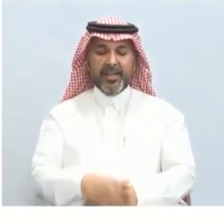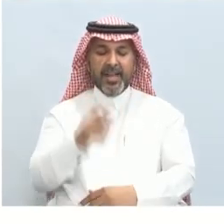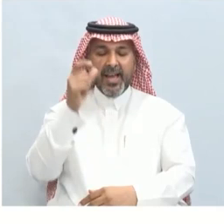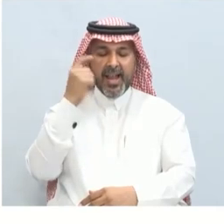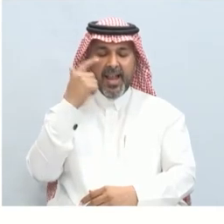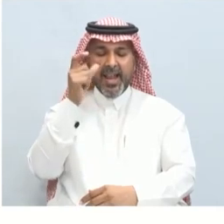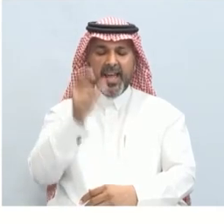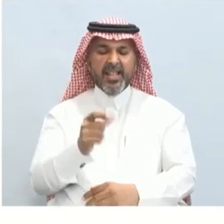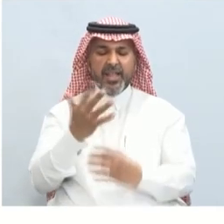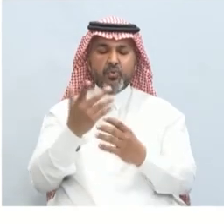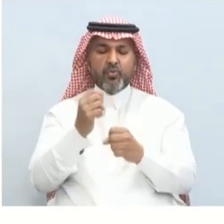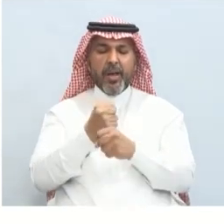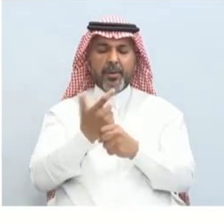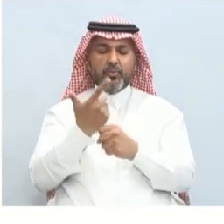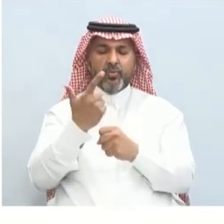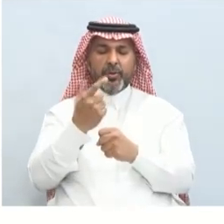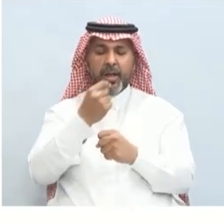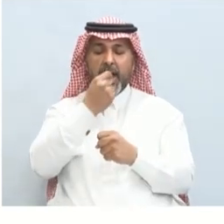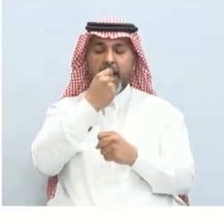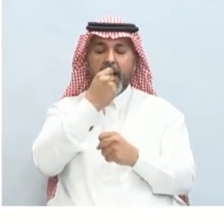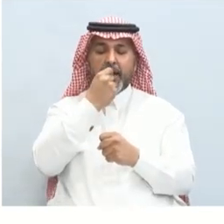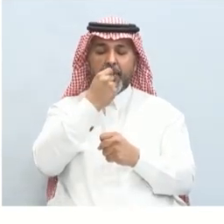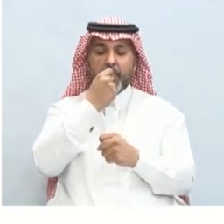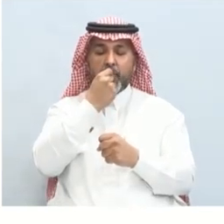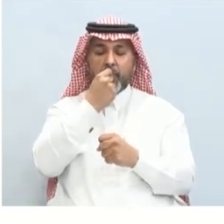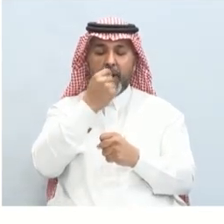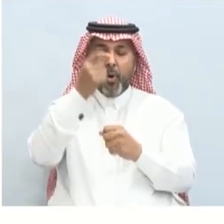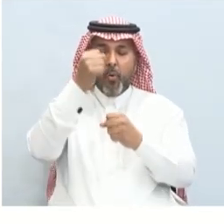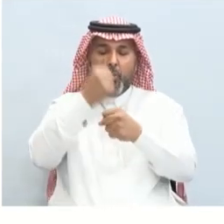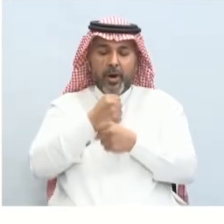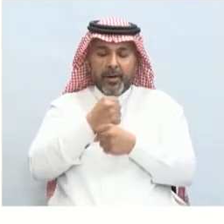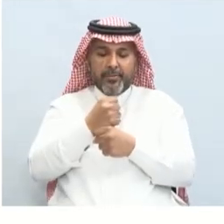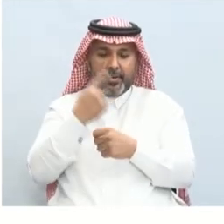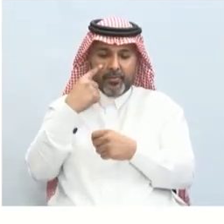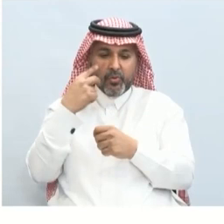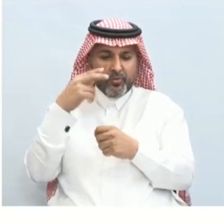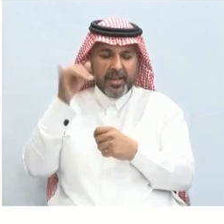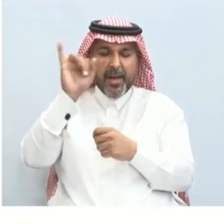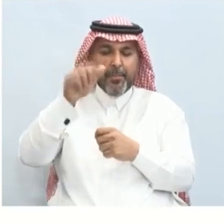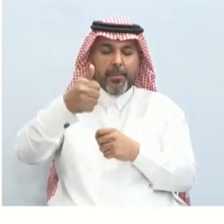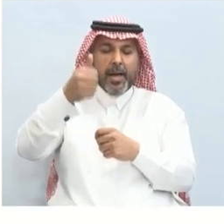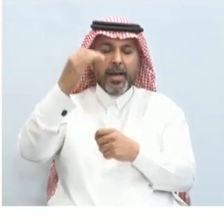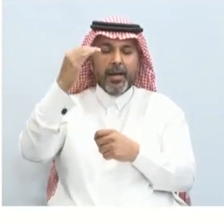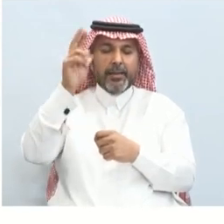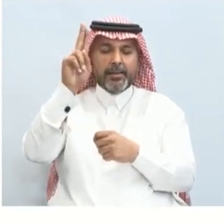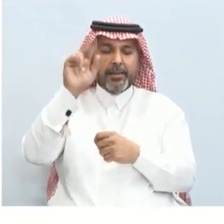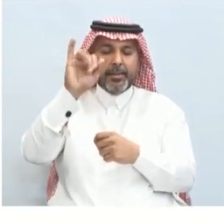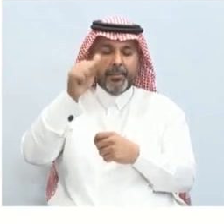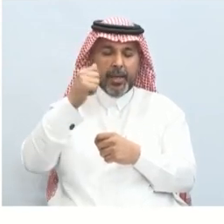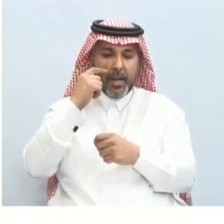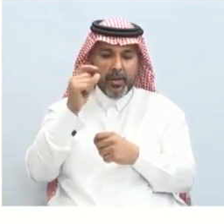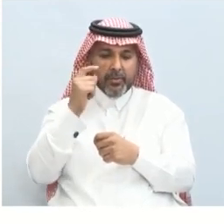ش الحادثه قال لي ما احتمال ما احتمال وين كلمه ما احتمال قاللك هذه ما احتمال